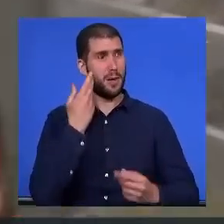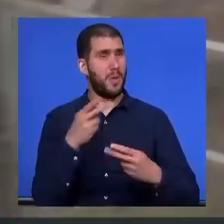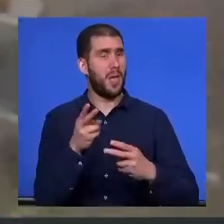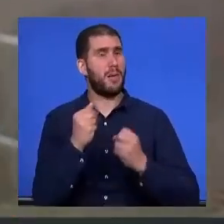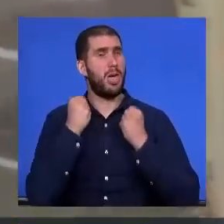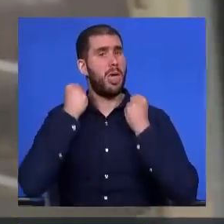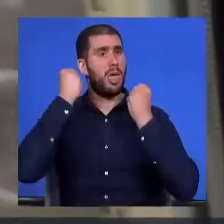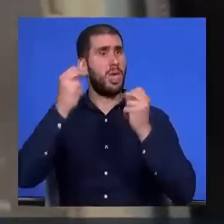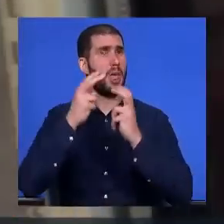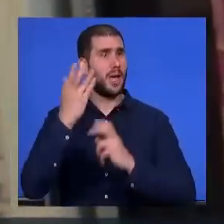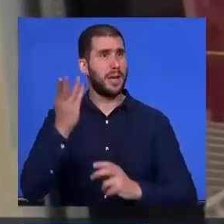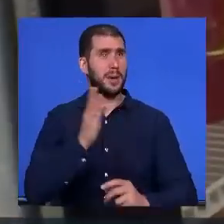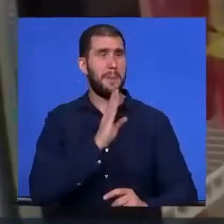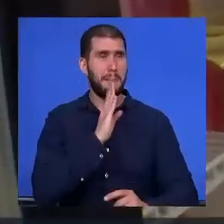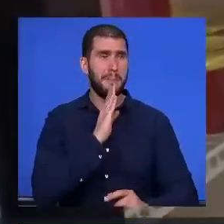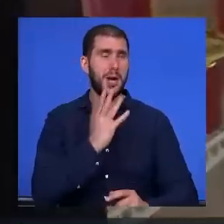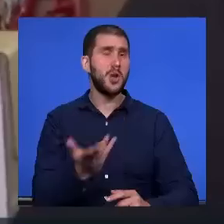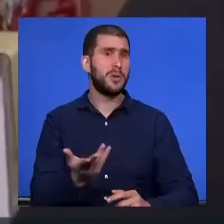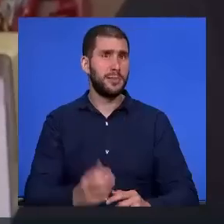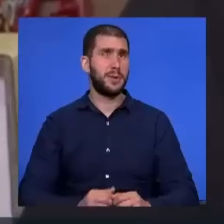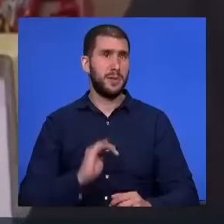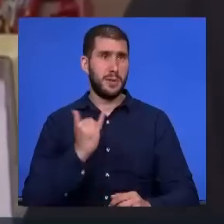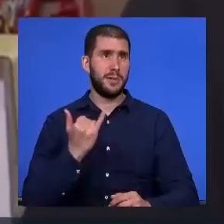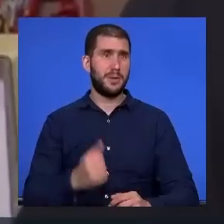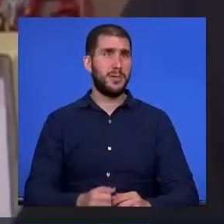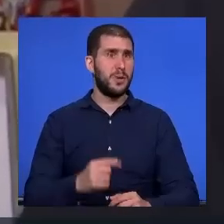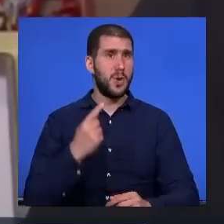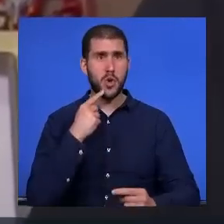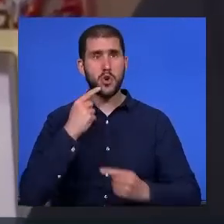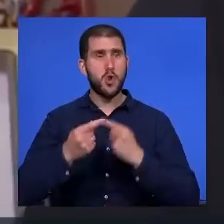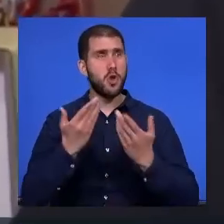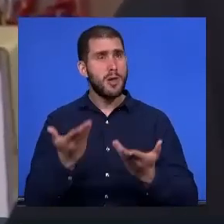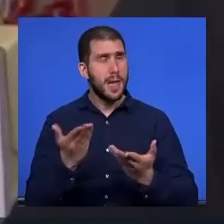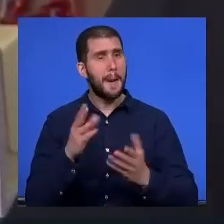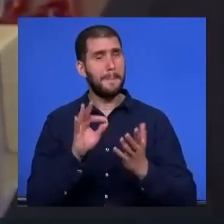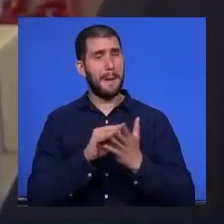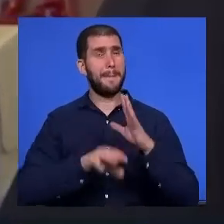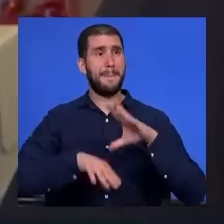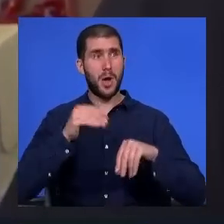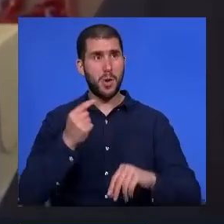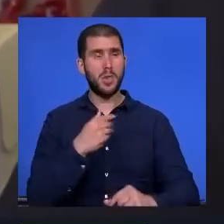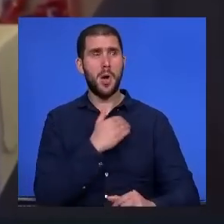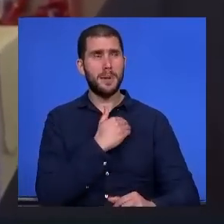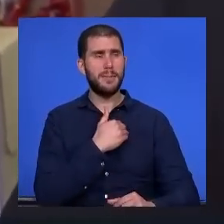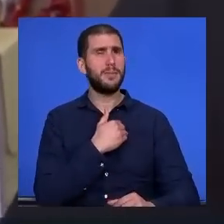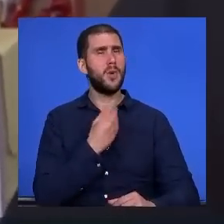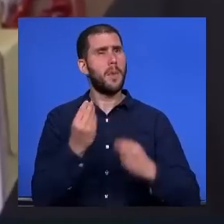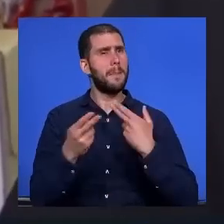יכולים לנסוע לעיר. יש בעיות. כן. כל שנה שיש בחירות, אומרים